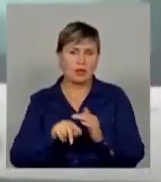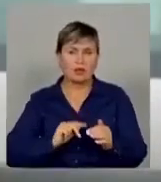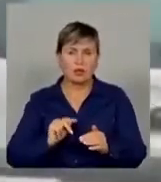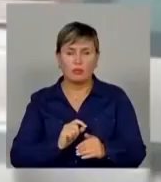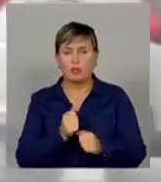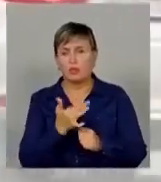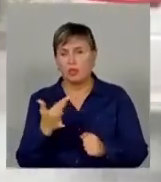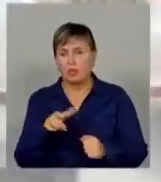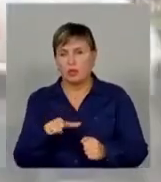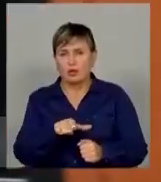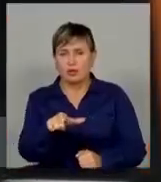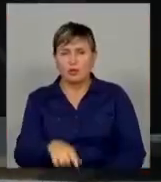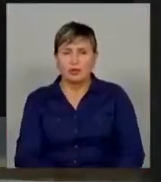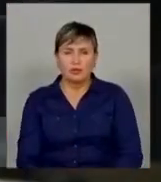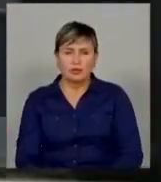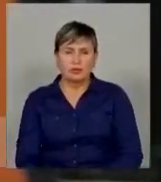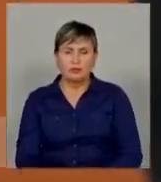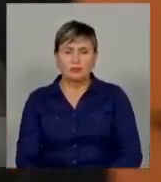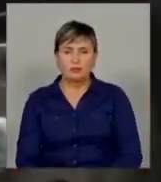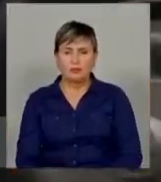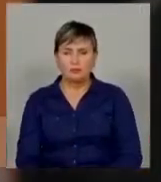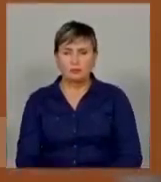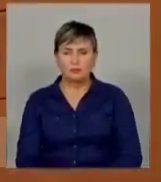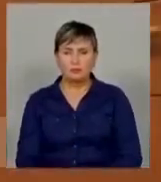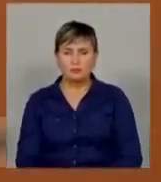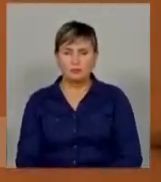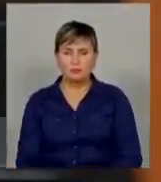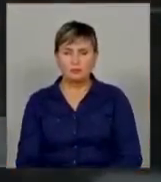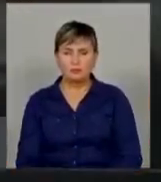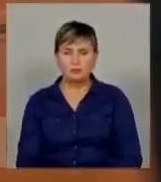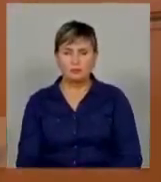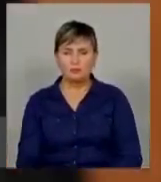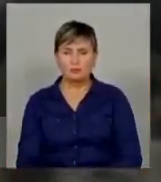на нескольких маршрутах. Ильдар Гизатуллин, Люка Балсаржанов, телеканал Алматы, Жамбылская область.